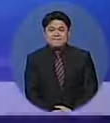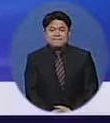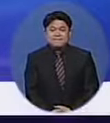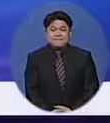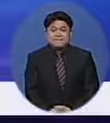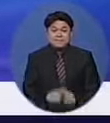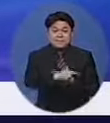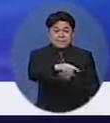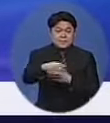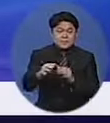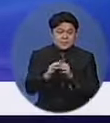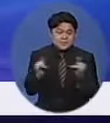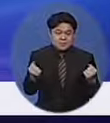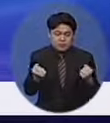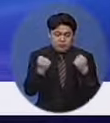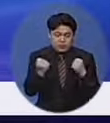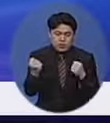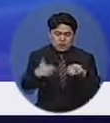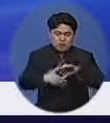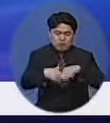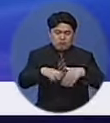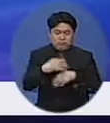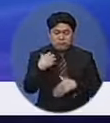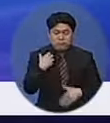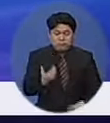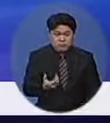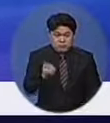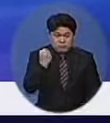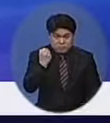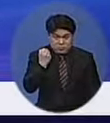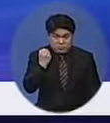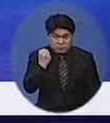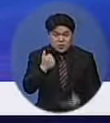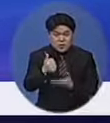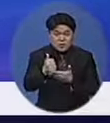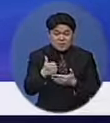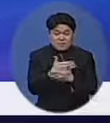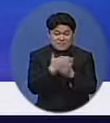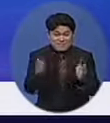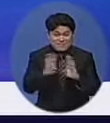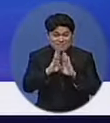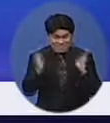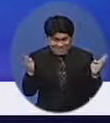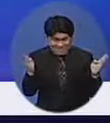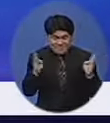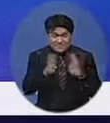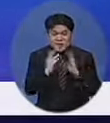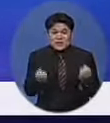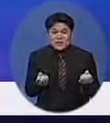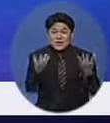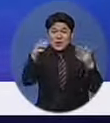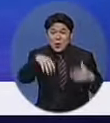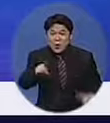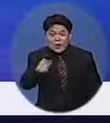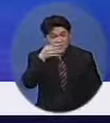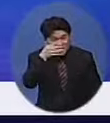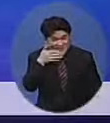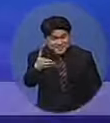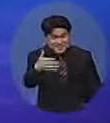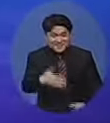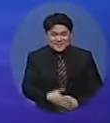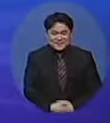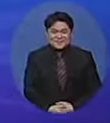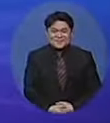지역 주민들의 건강과 문화를 책임질 사랑방이 문을 열었습니다. 개소식 현장을 김소영 기자가